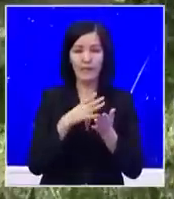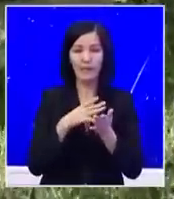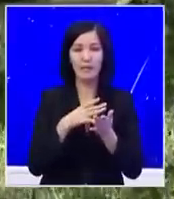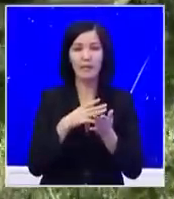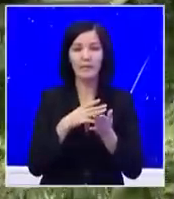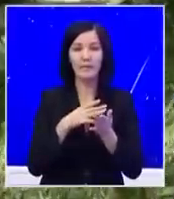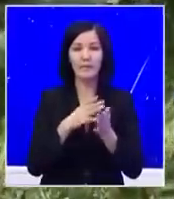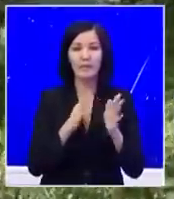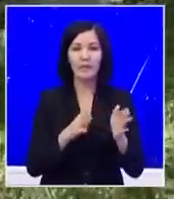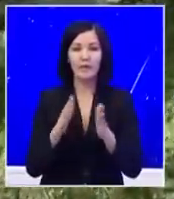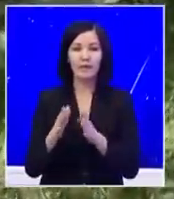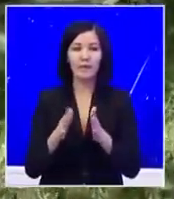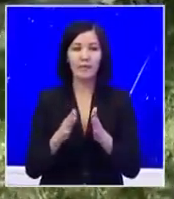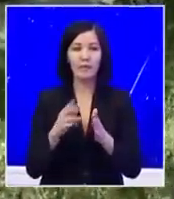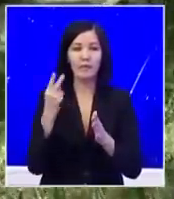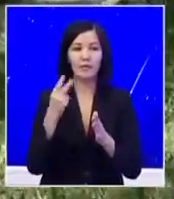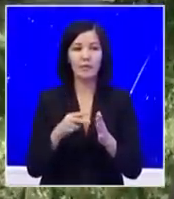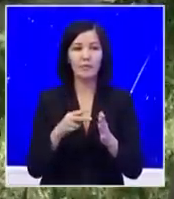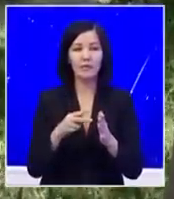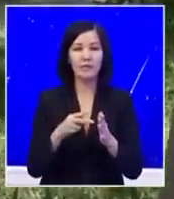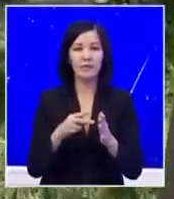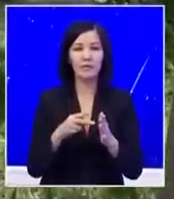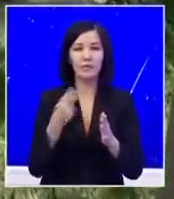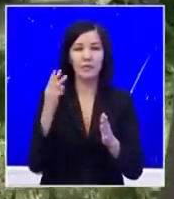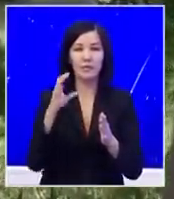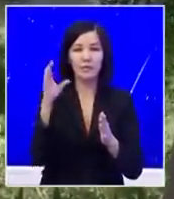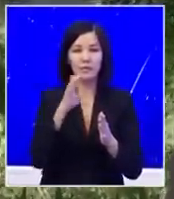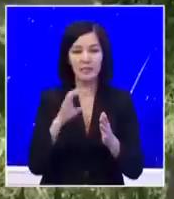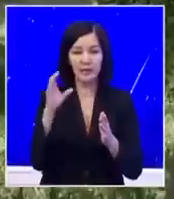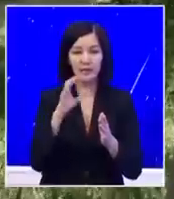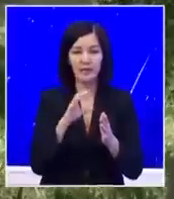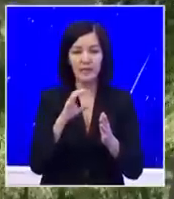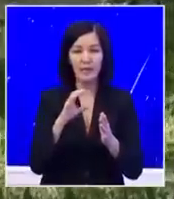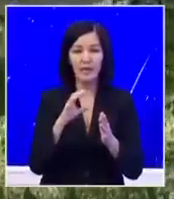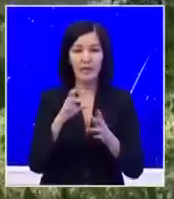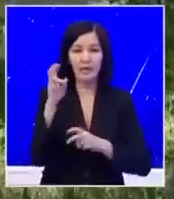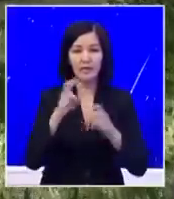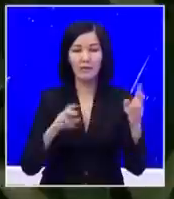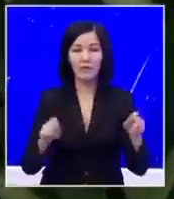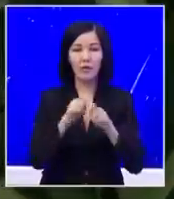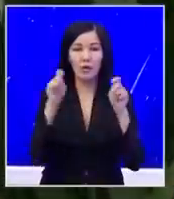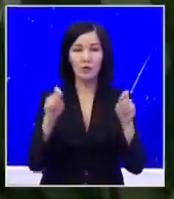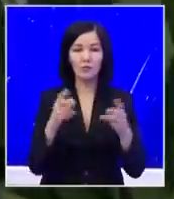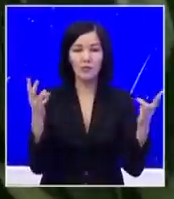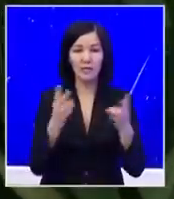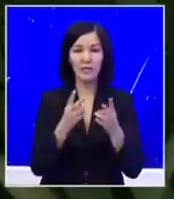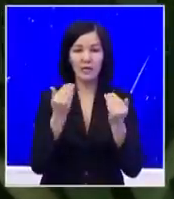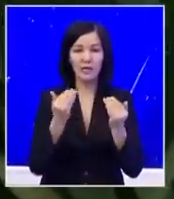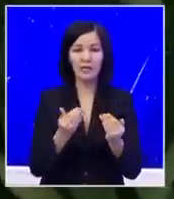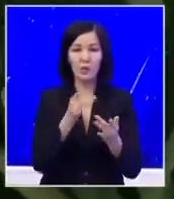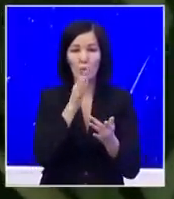Олы сол графикпен 20 сентябрьде заводты уже іске қосуымыз керек. Қазіргі уақытта